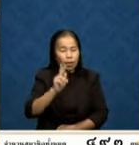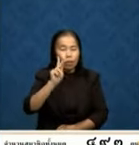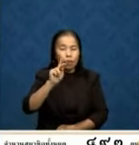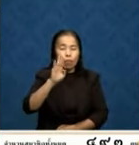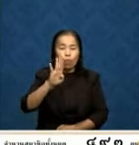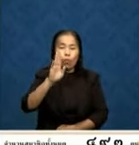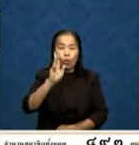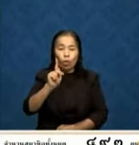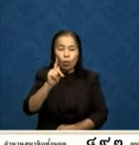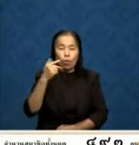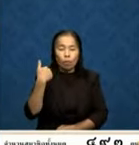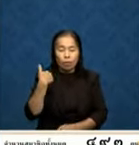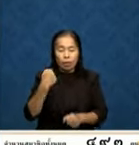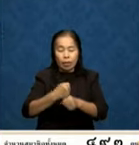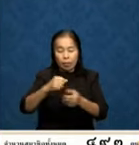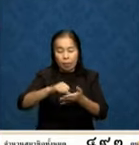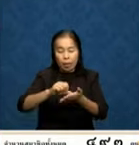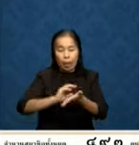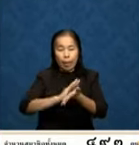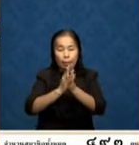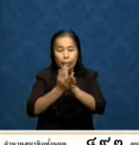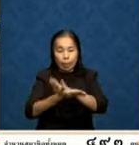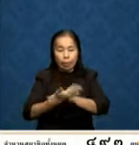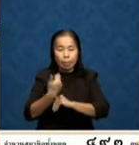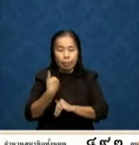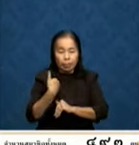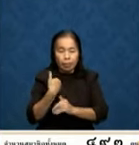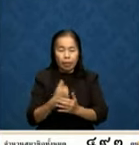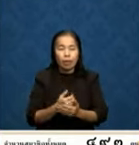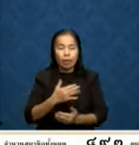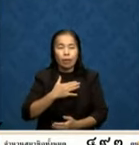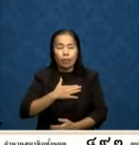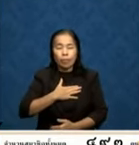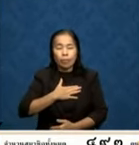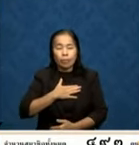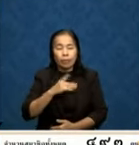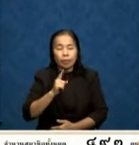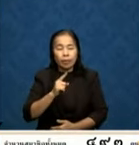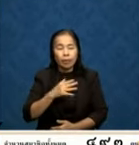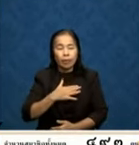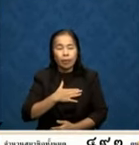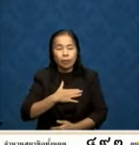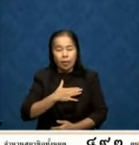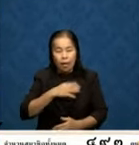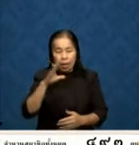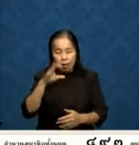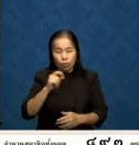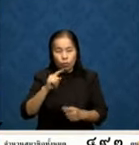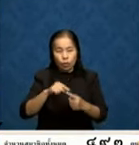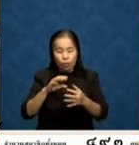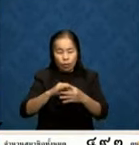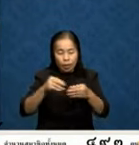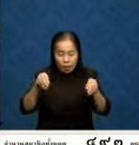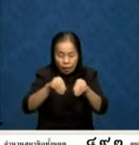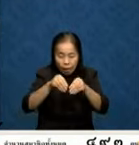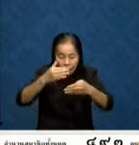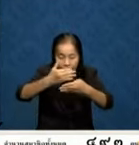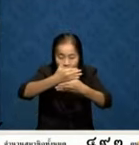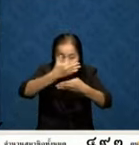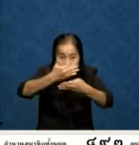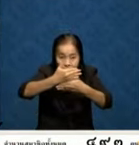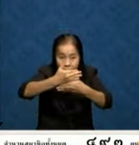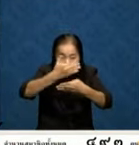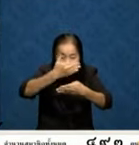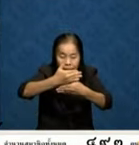มีการปรับเปลี่ยนนะครับโดยที่เขาได้พยายามที่จะใช้พื้นที่บริเวณหลังเขื่อนนะครับที่เป็นพื้น